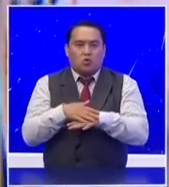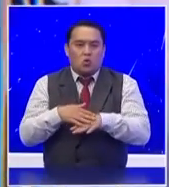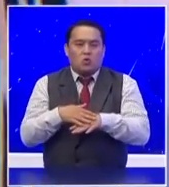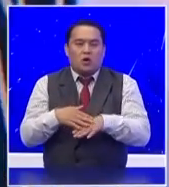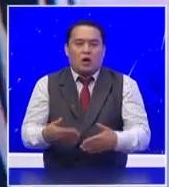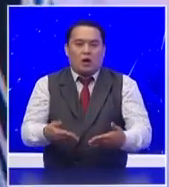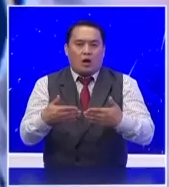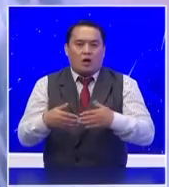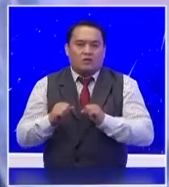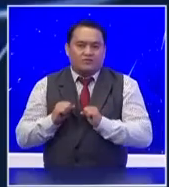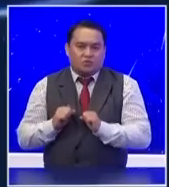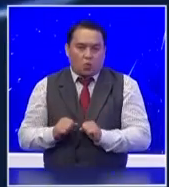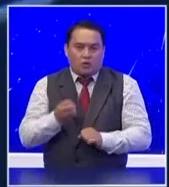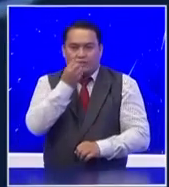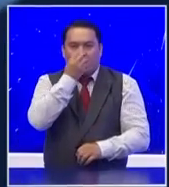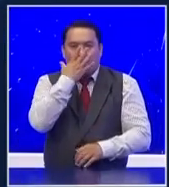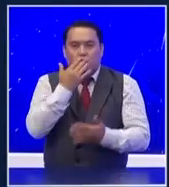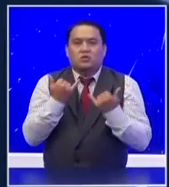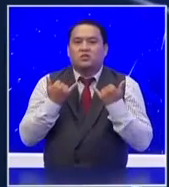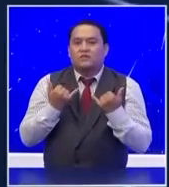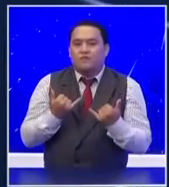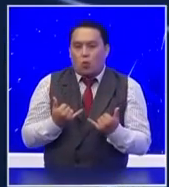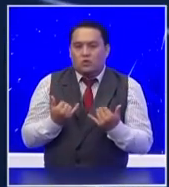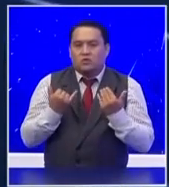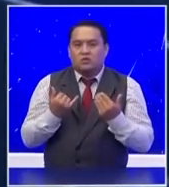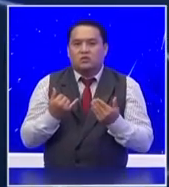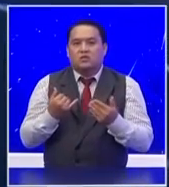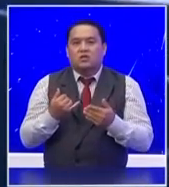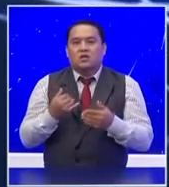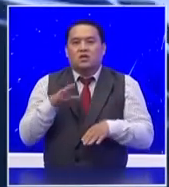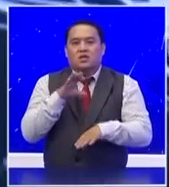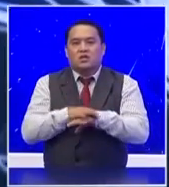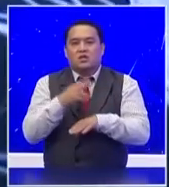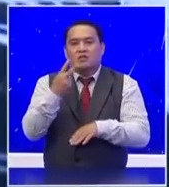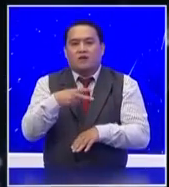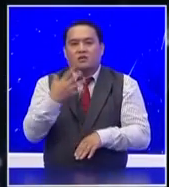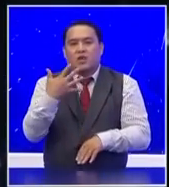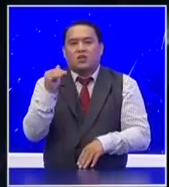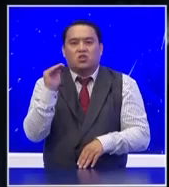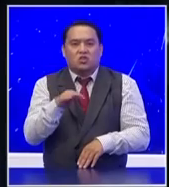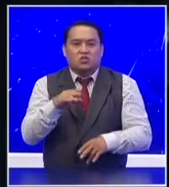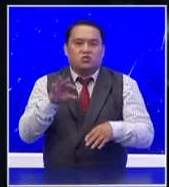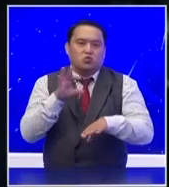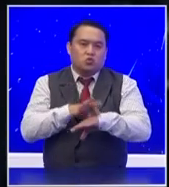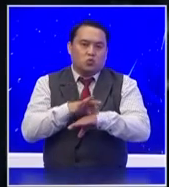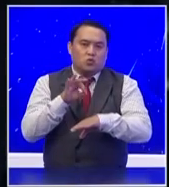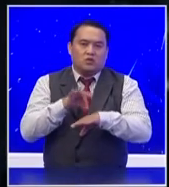для нераспространения коронавируса. Всего в Японии к настоящему моменту зафиксировано 25,5 тысяч случаев